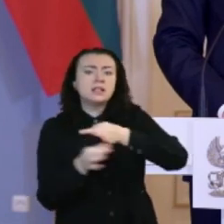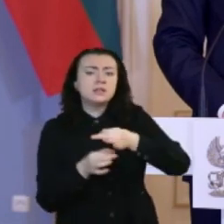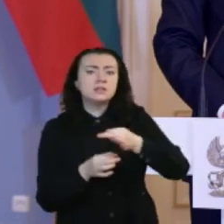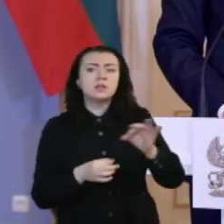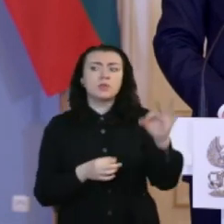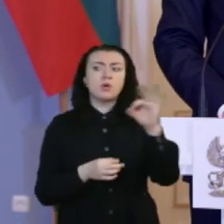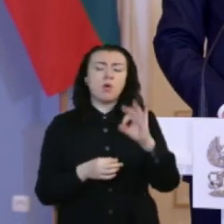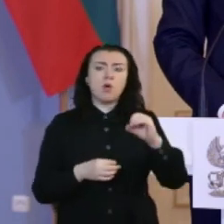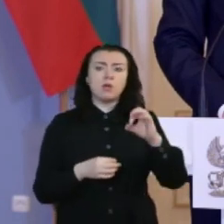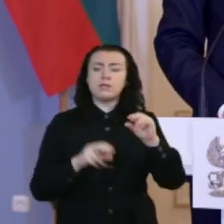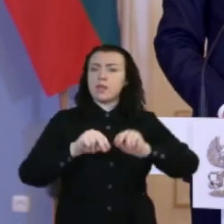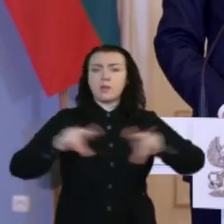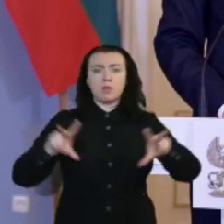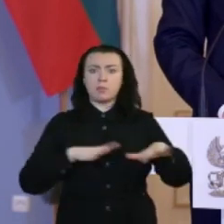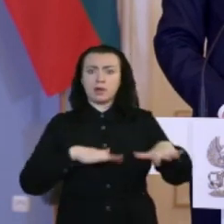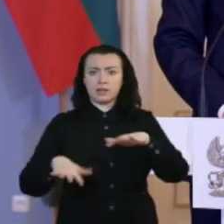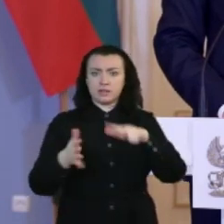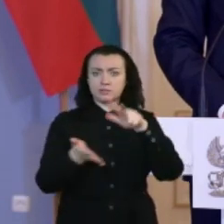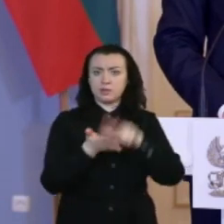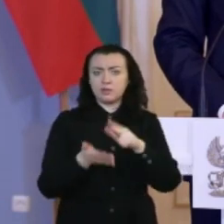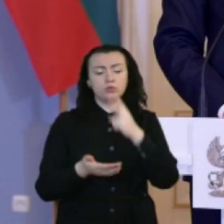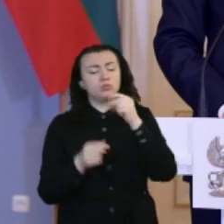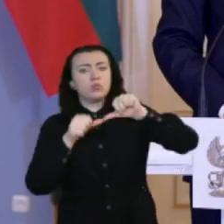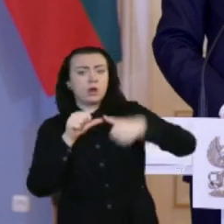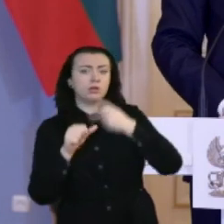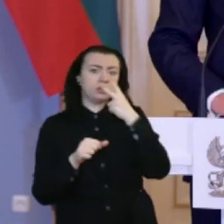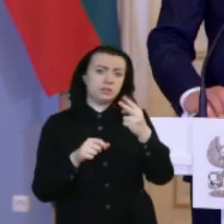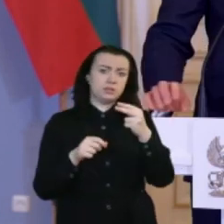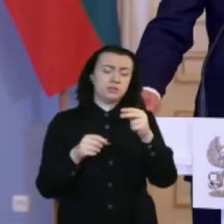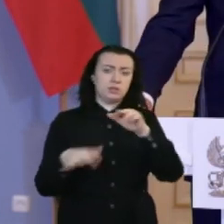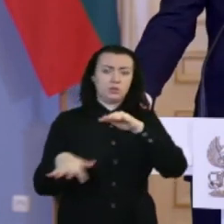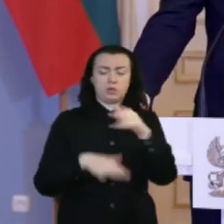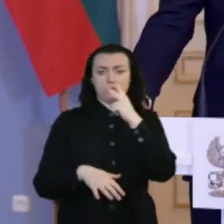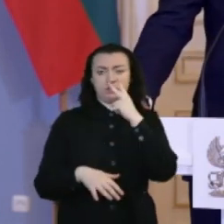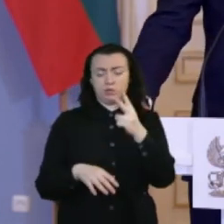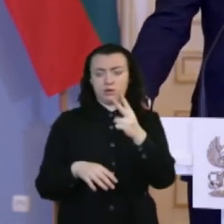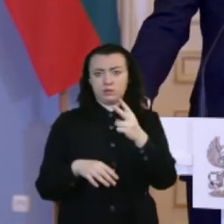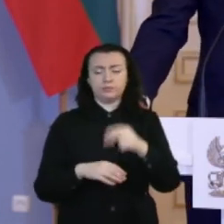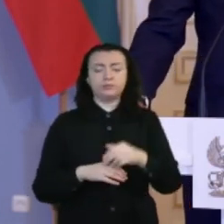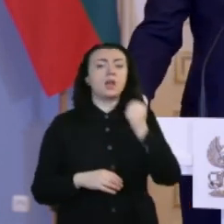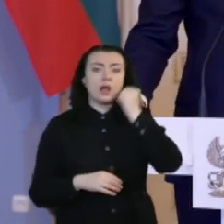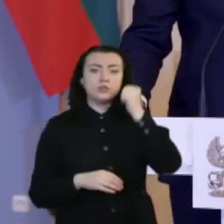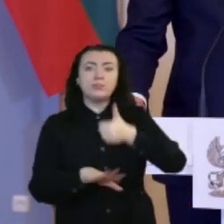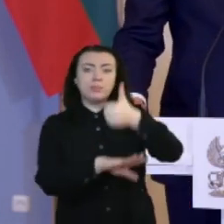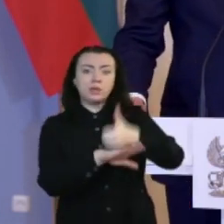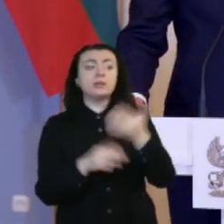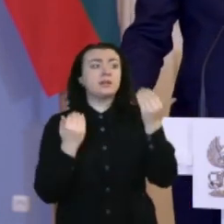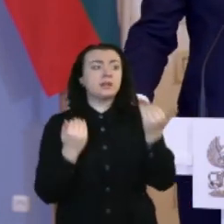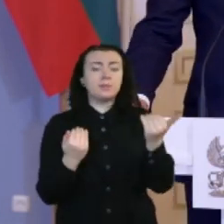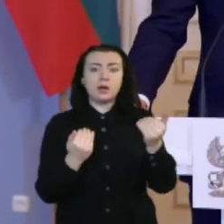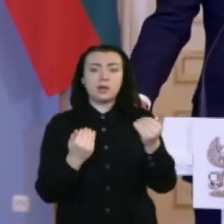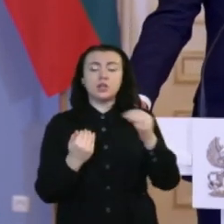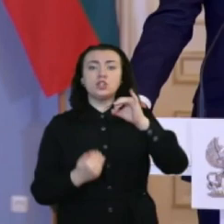nepaprastosios padėties įvedimą ir nuolat stebėsime situaciją ir žinome reaguosime į ją. Dėkui pirmininkė ir ministrė